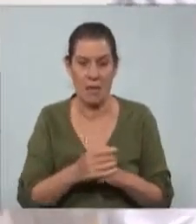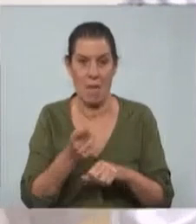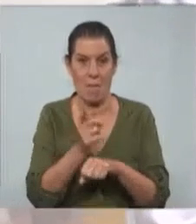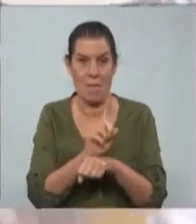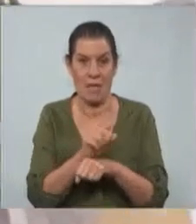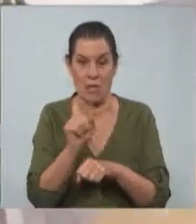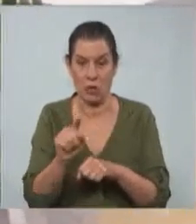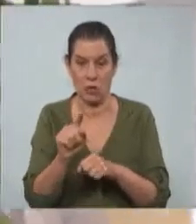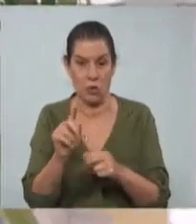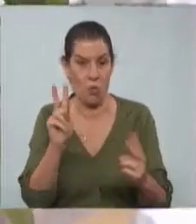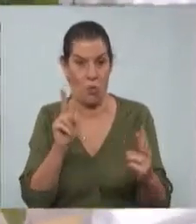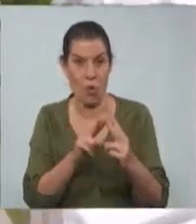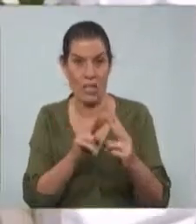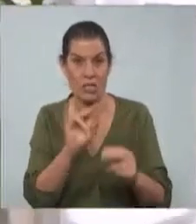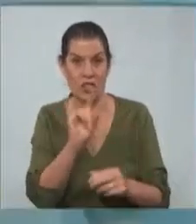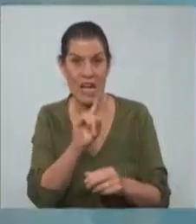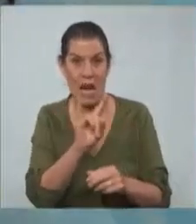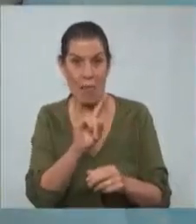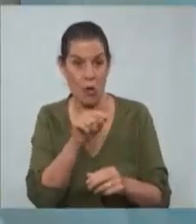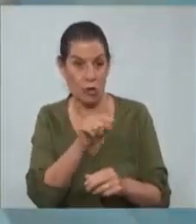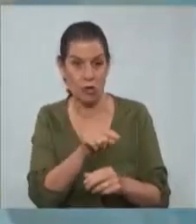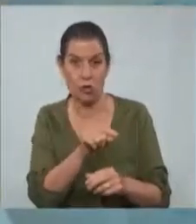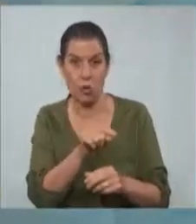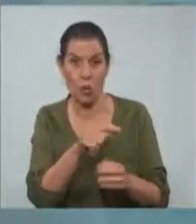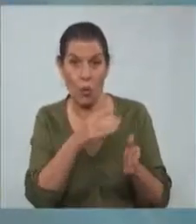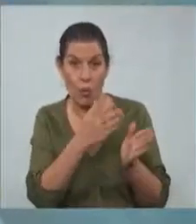פריון תקין, הוא הופך אותו ללא תקין.